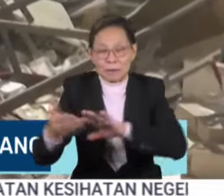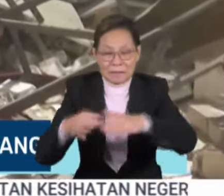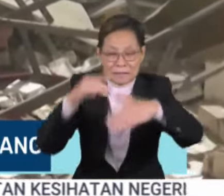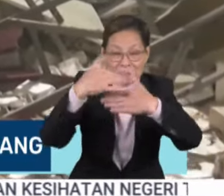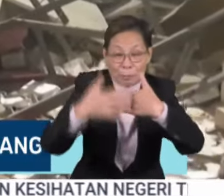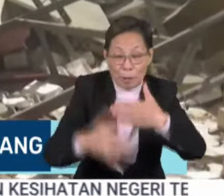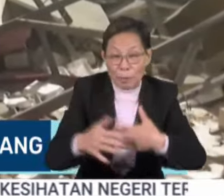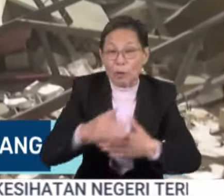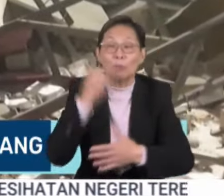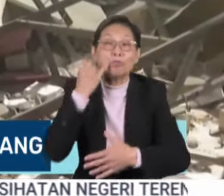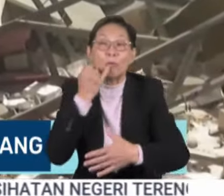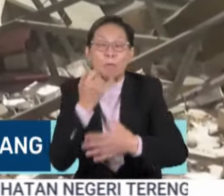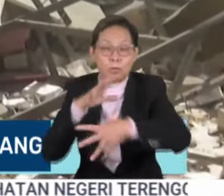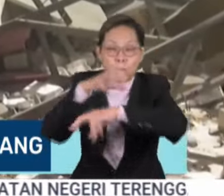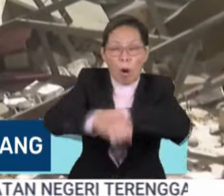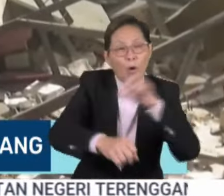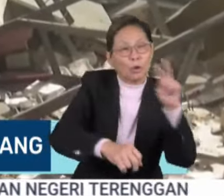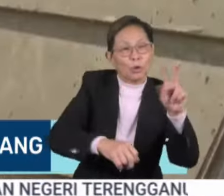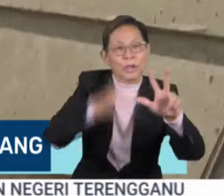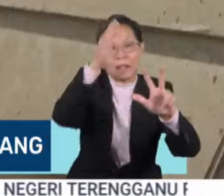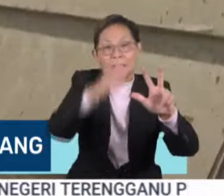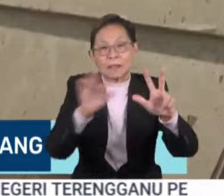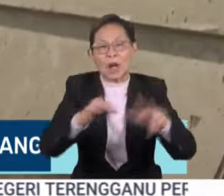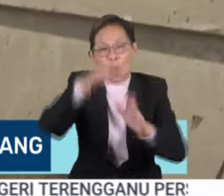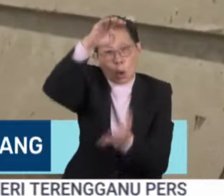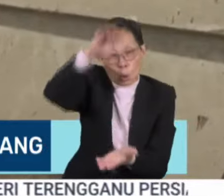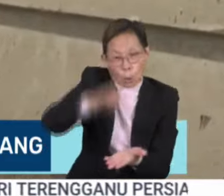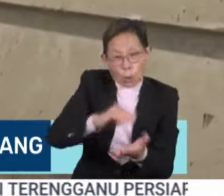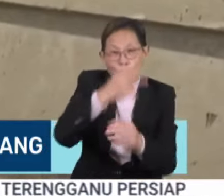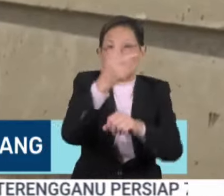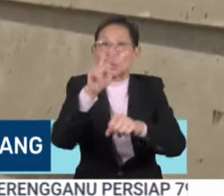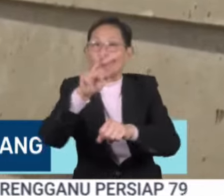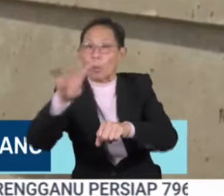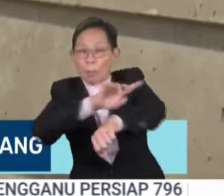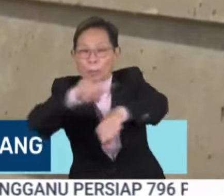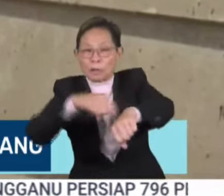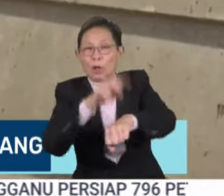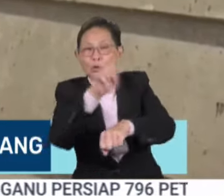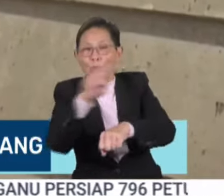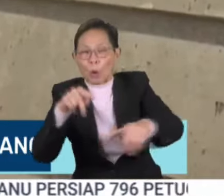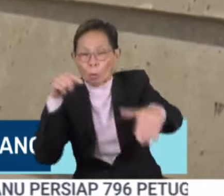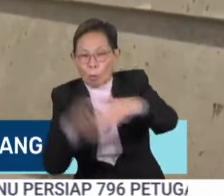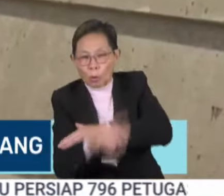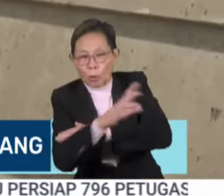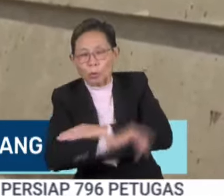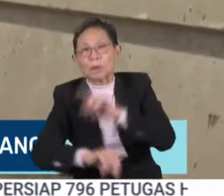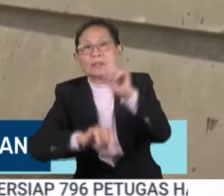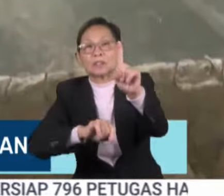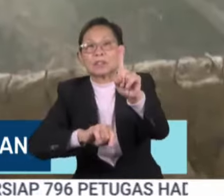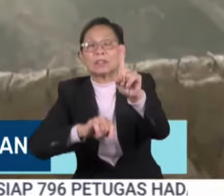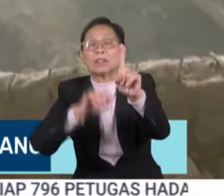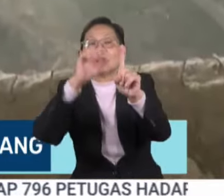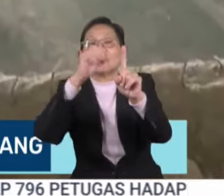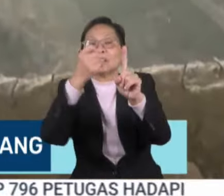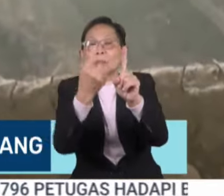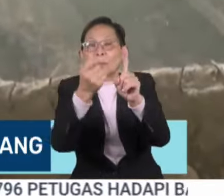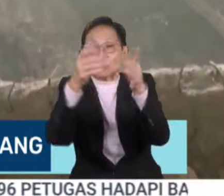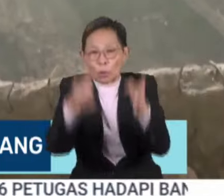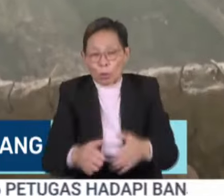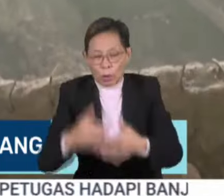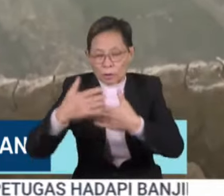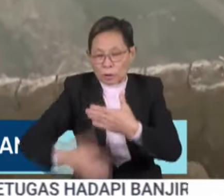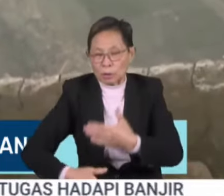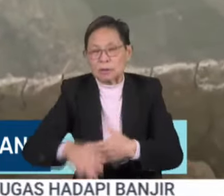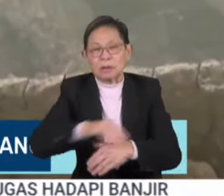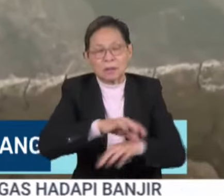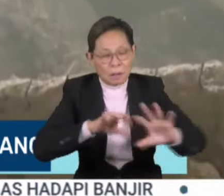Zionis sejak 23 September. Terbaru, kurang 24 jam lalu, 22 lagi terbunuh sementara 111 orang cedera